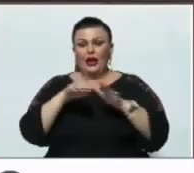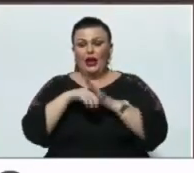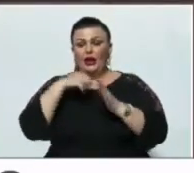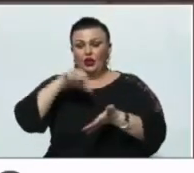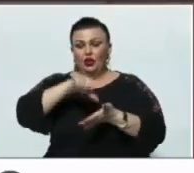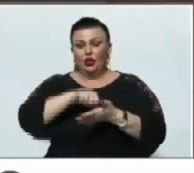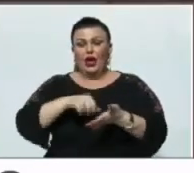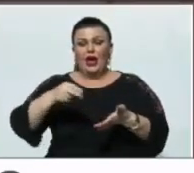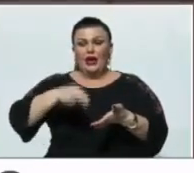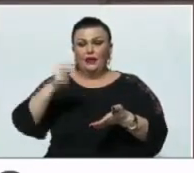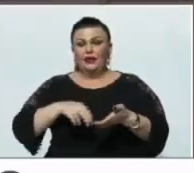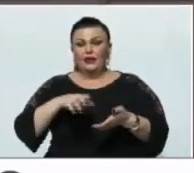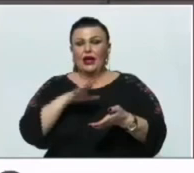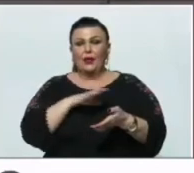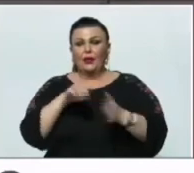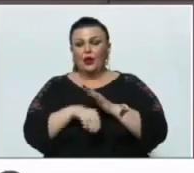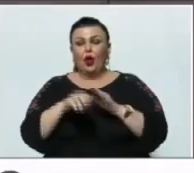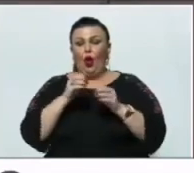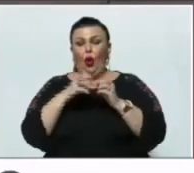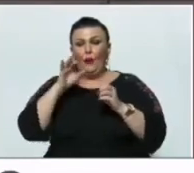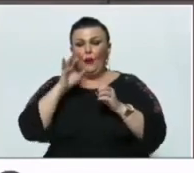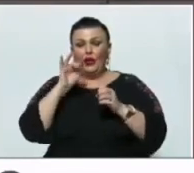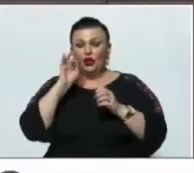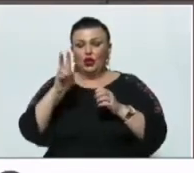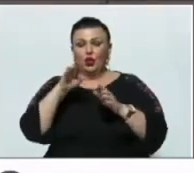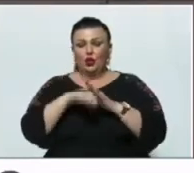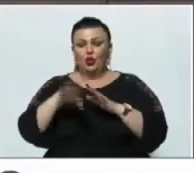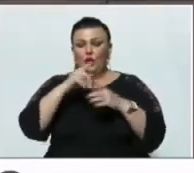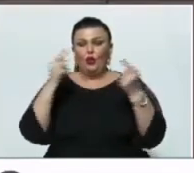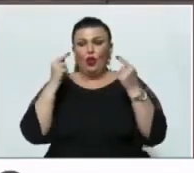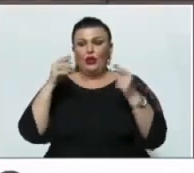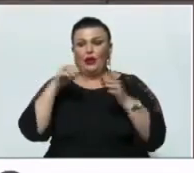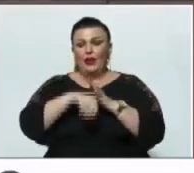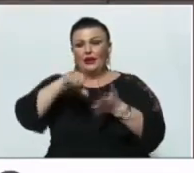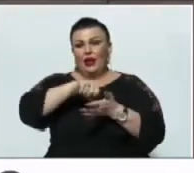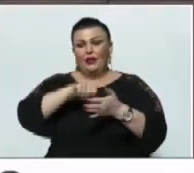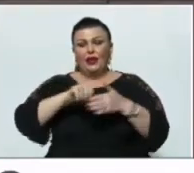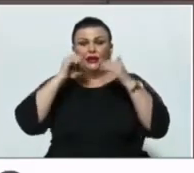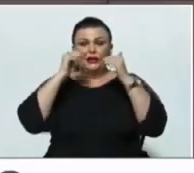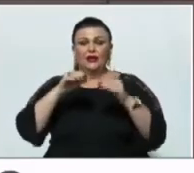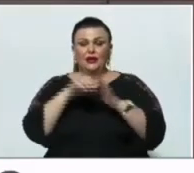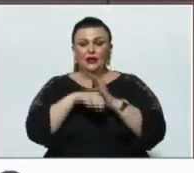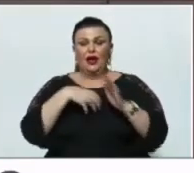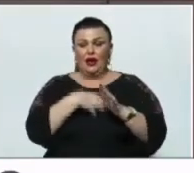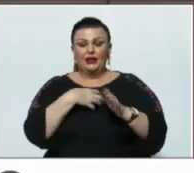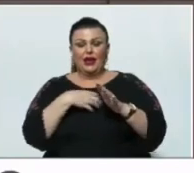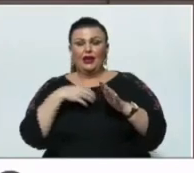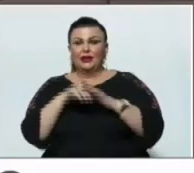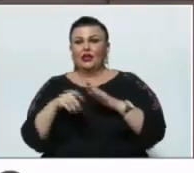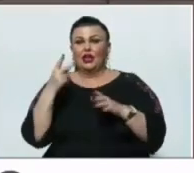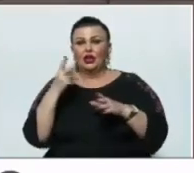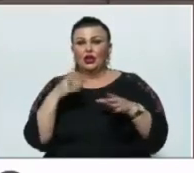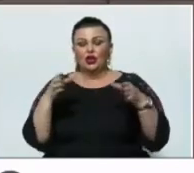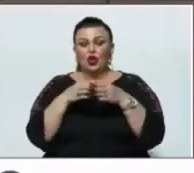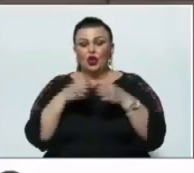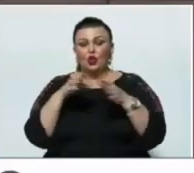imza atmışdı. Elə onların sırasında 15 iyun tarixində möhtəşəm tədbirin məhz ilə tərəfdaşlıq əsasında iki qurum arasında